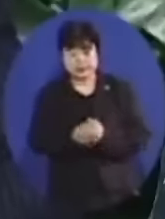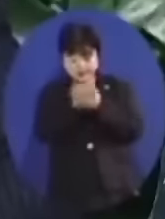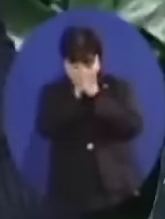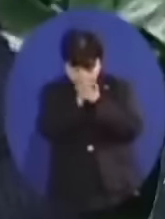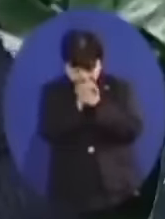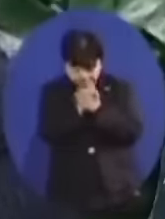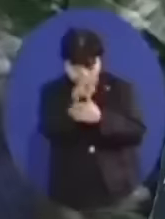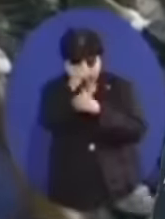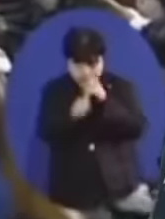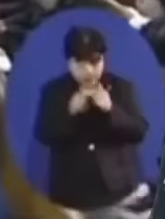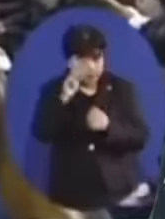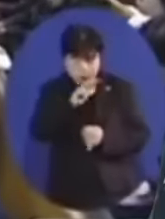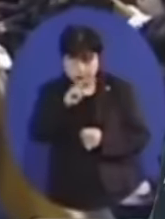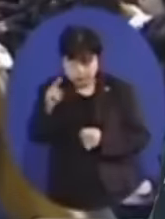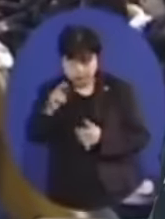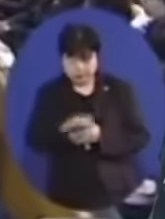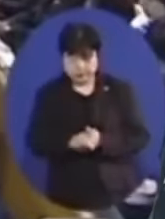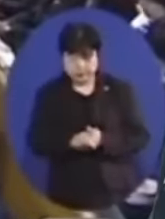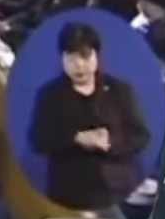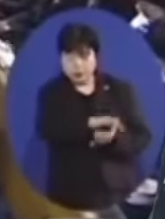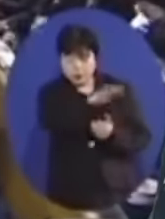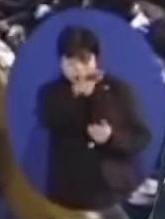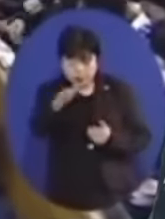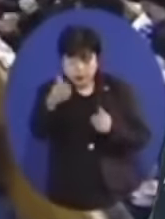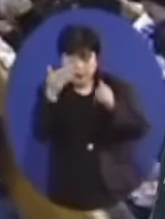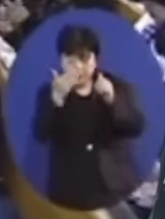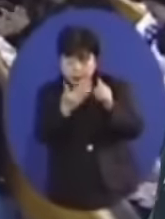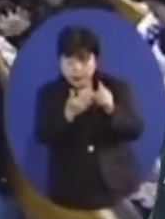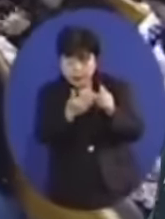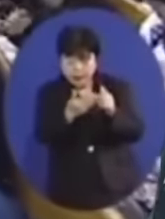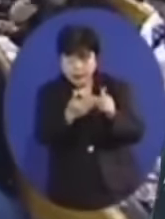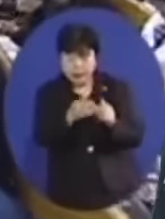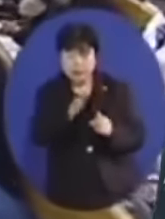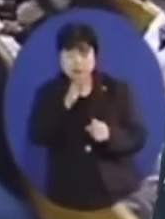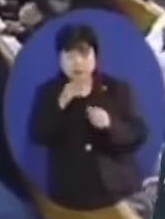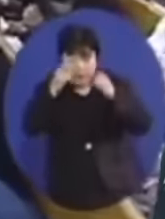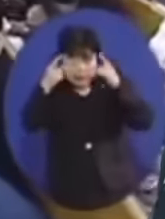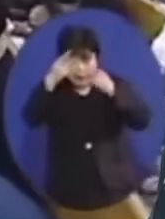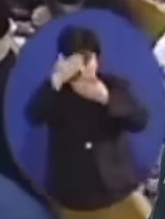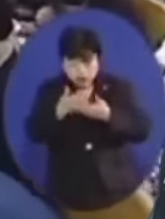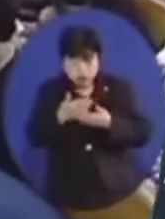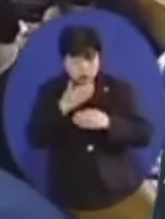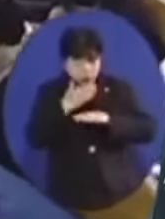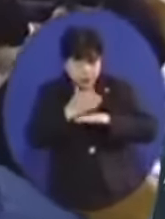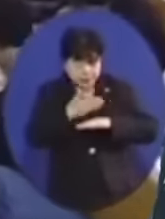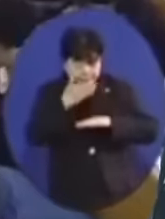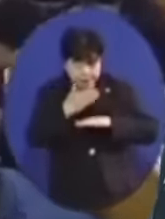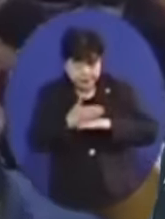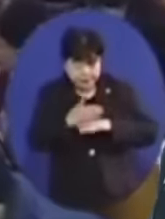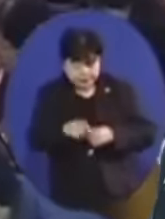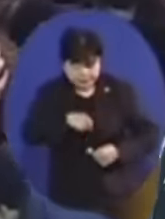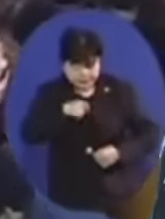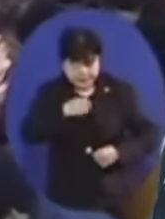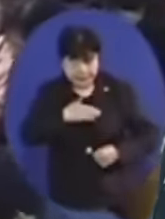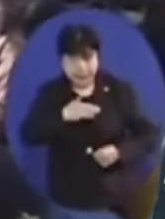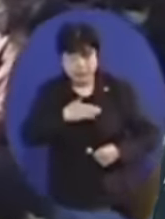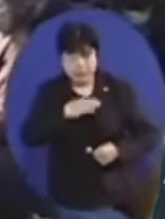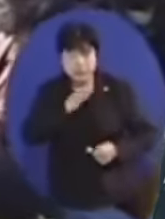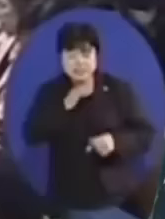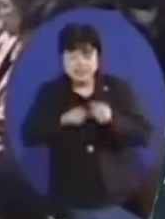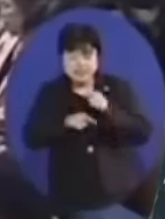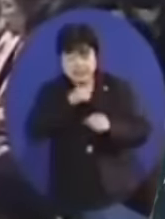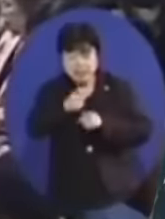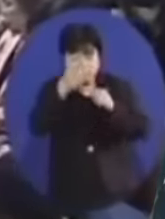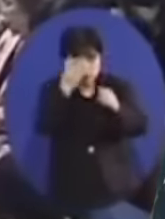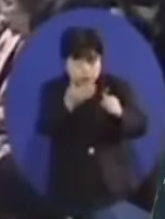기도드리겠습니다. 하나님 아버지, 우리들에게 진리를 깨닫게 해주심을 감사합니다. 진리를 알지니 진리가 너희를